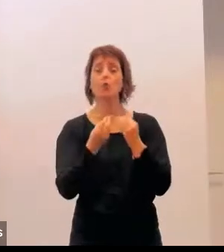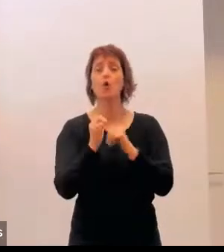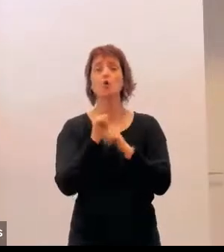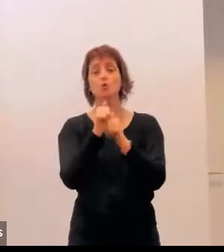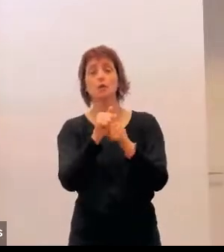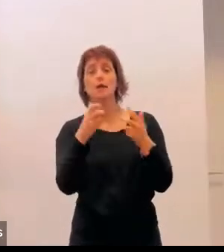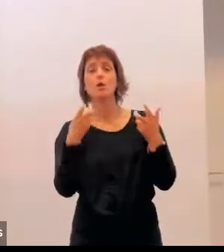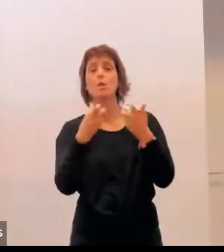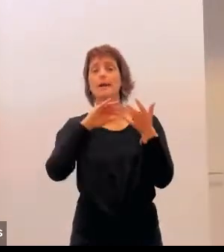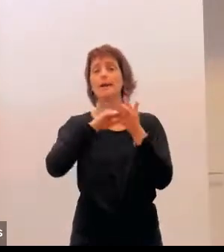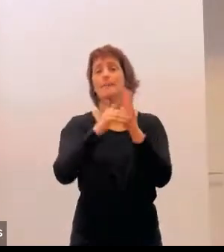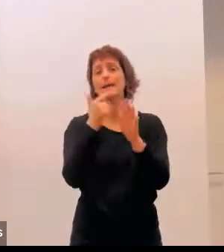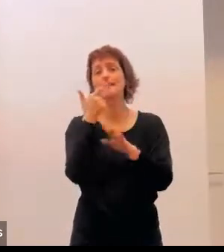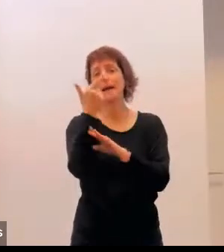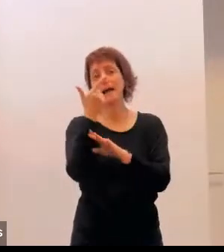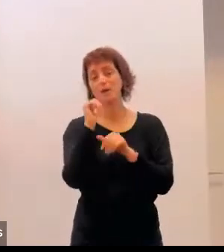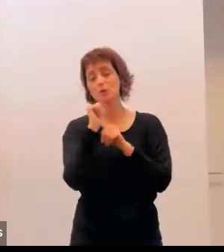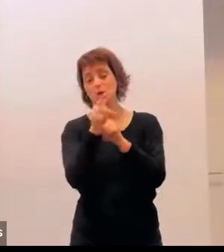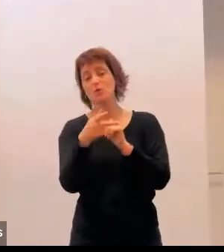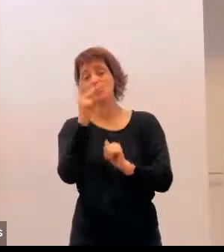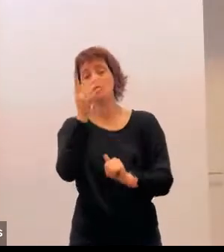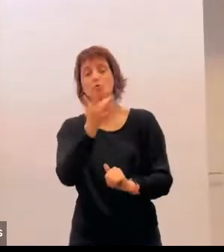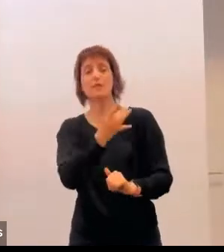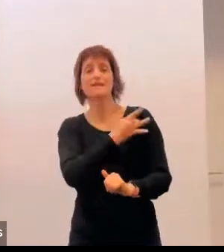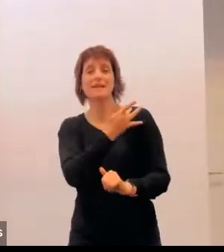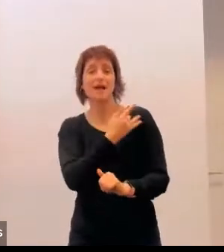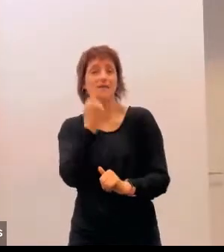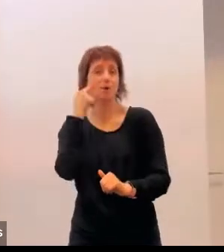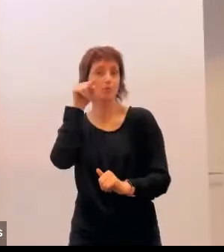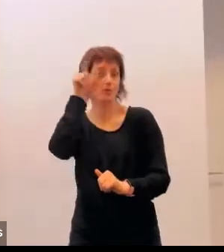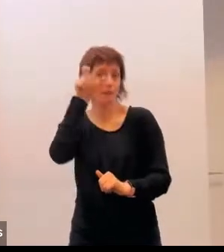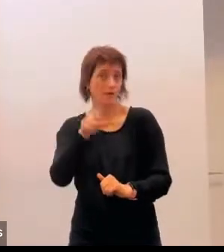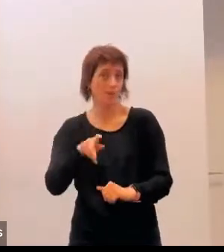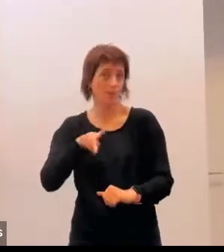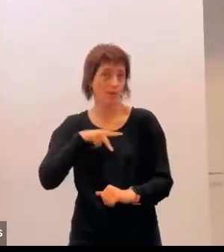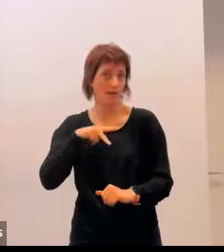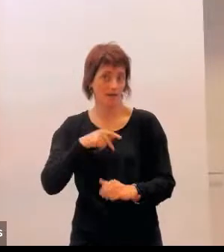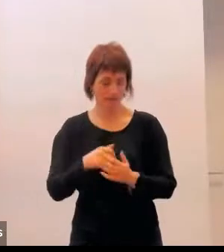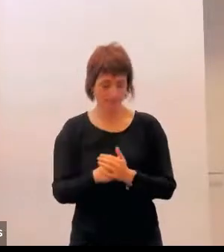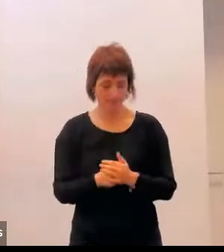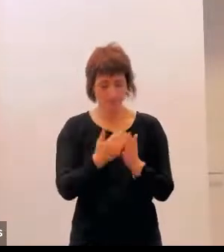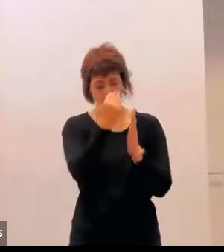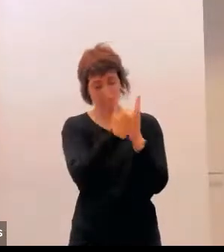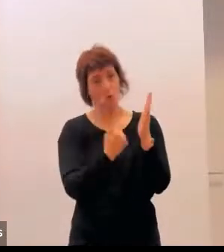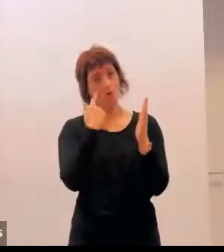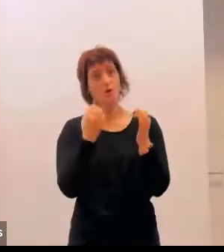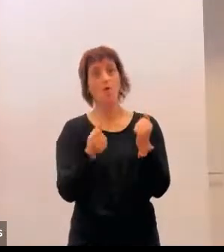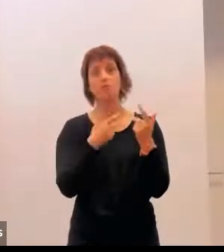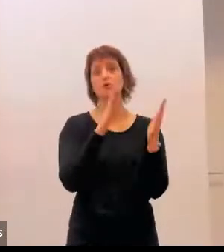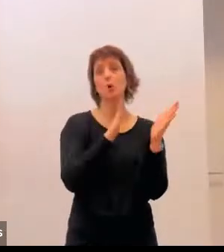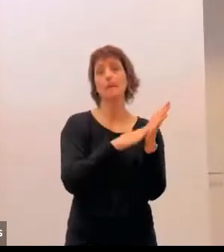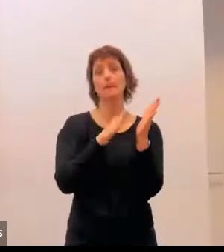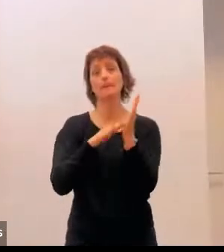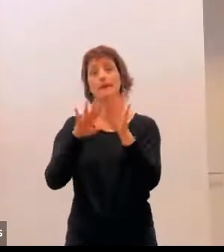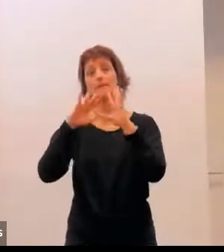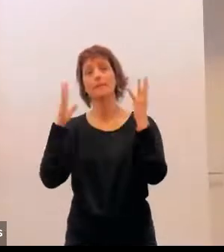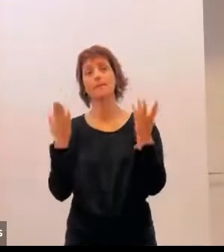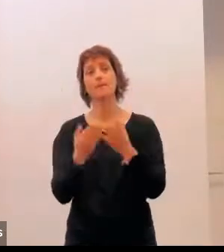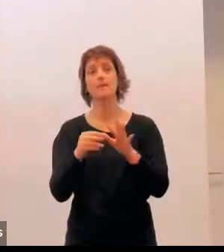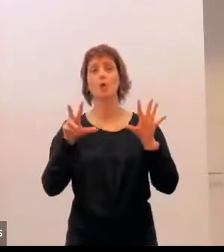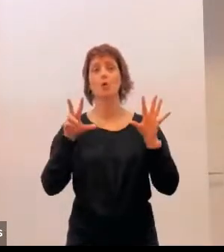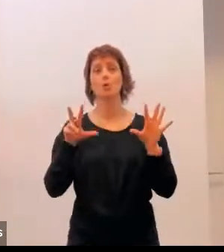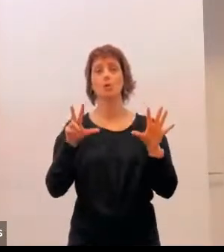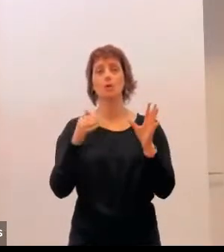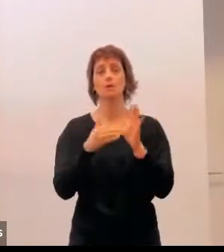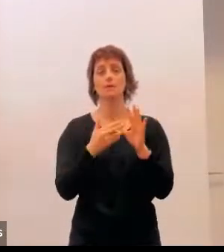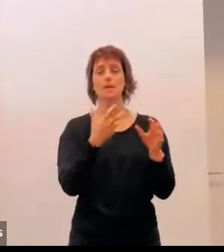propriétaire. Donc, dans cette délibération, vous voyez diverses primes en matière de primes de ravalement pour un montant de 8